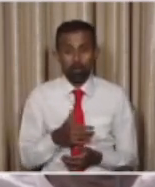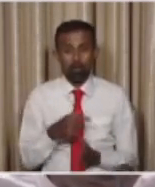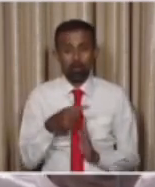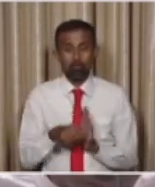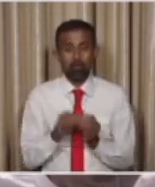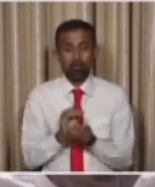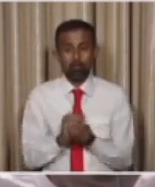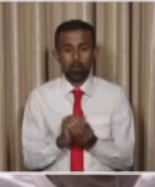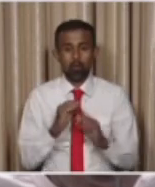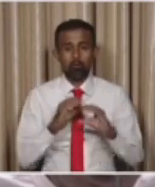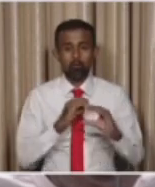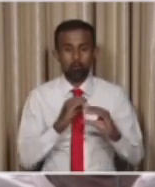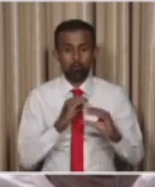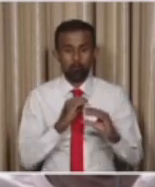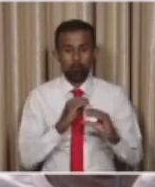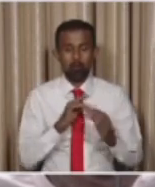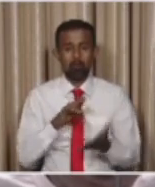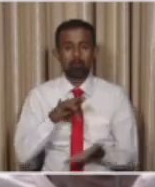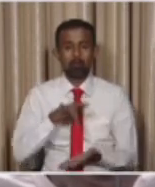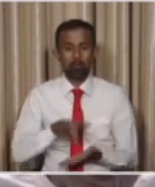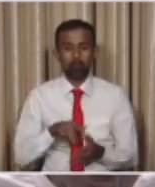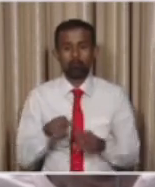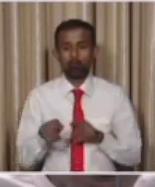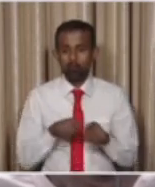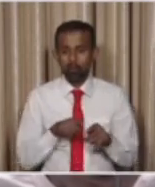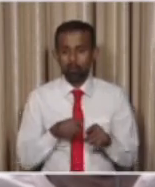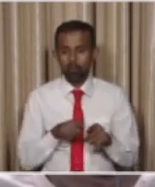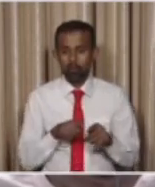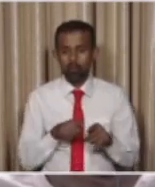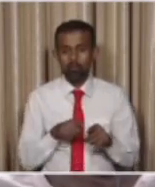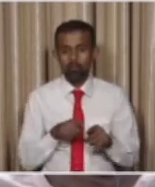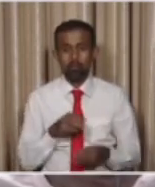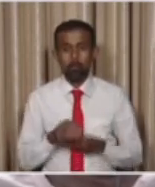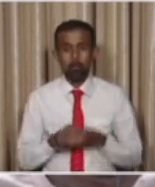අපේ සංවිධාන මධ්‍යස්ථානයක් විදියට අනිත්